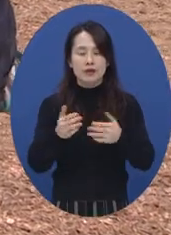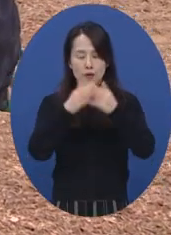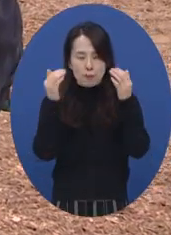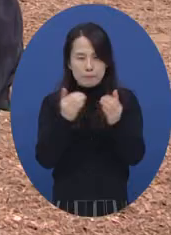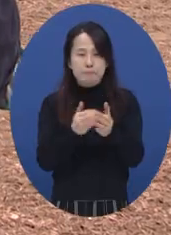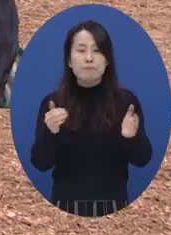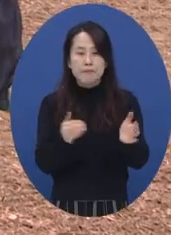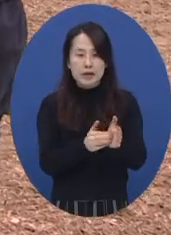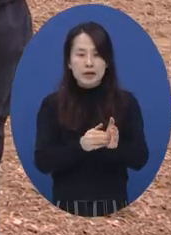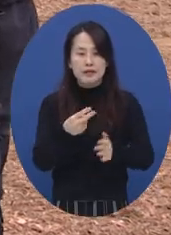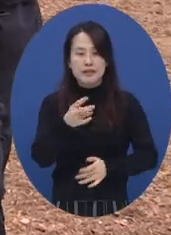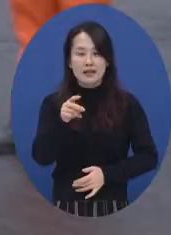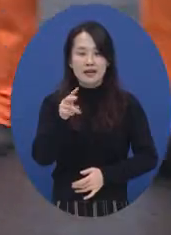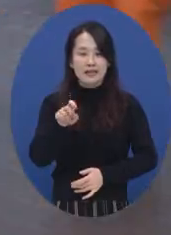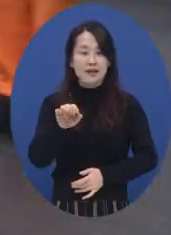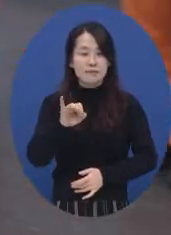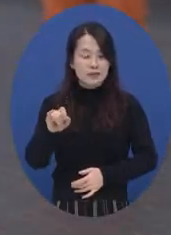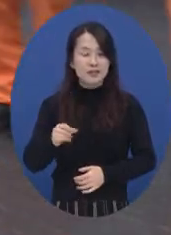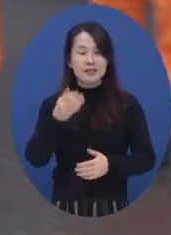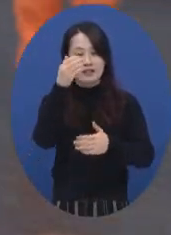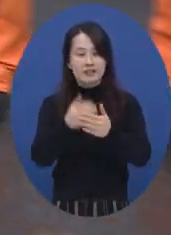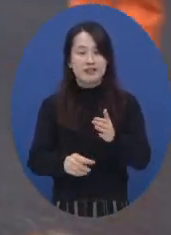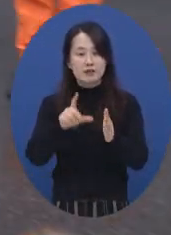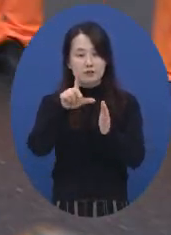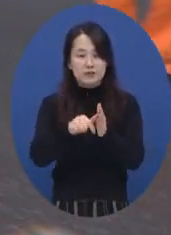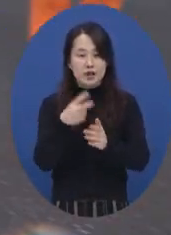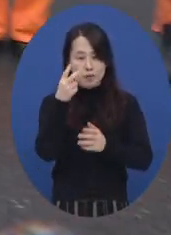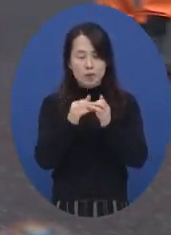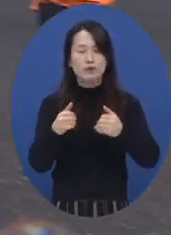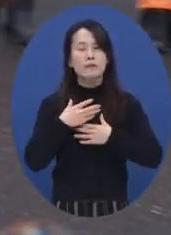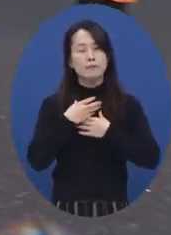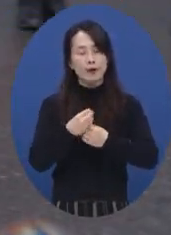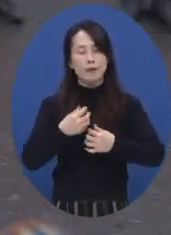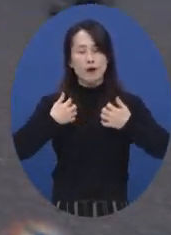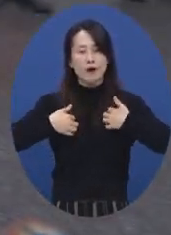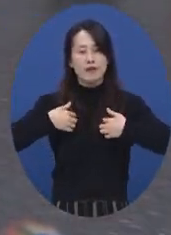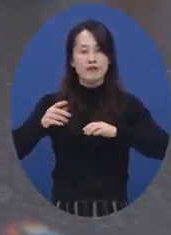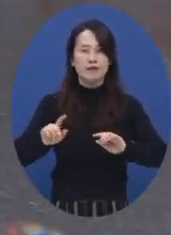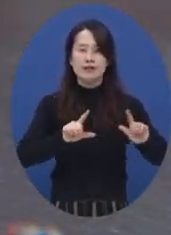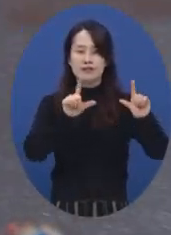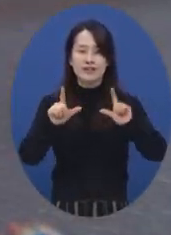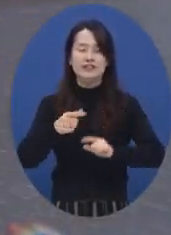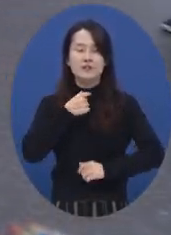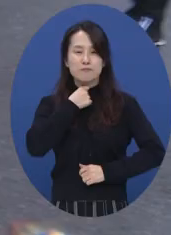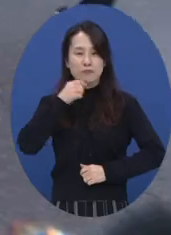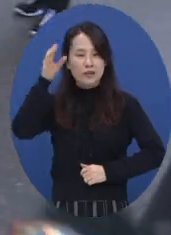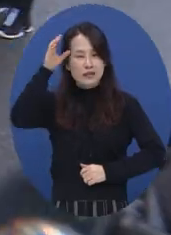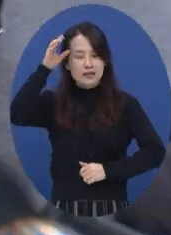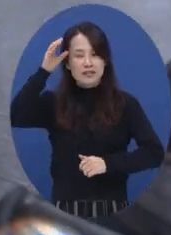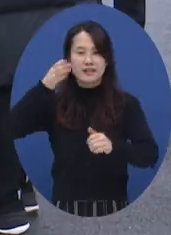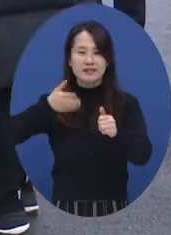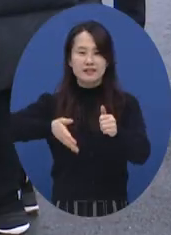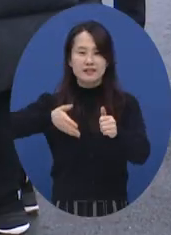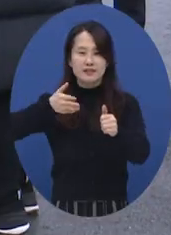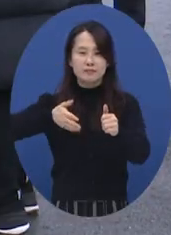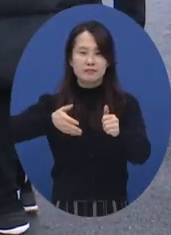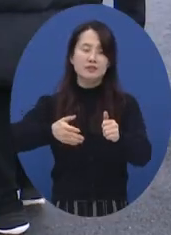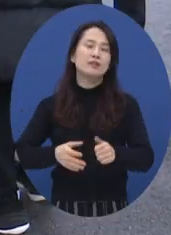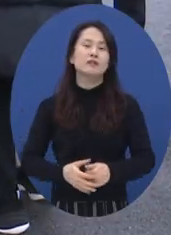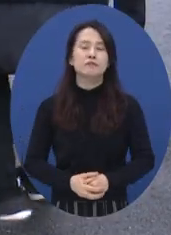임무를 성실히 마친 대담이 이제 남은 시간을 보호자와 편안하고 즐겁게 보낼 수 있길 바랍니다